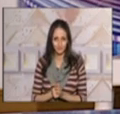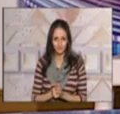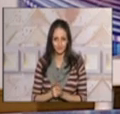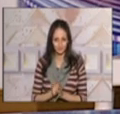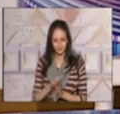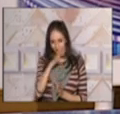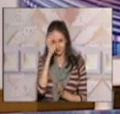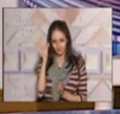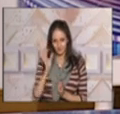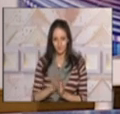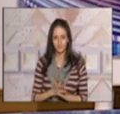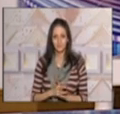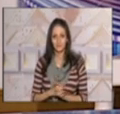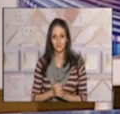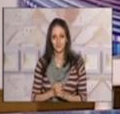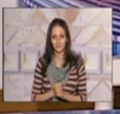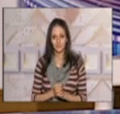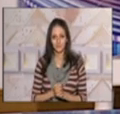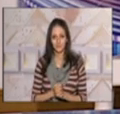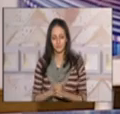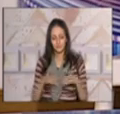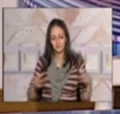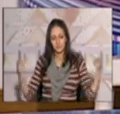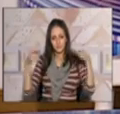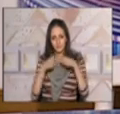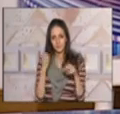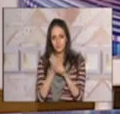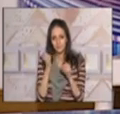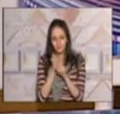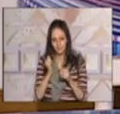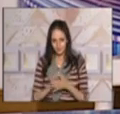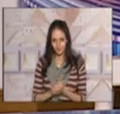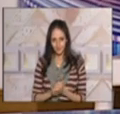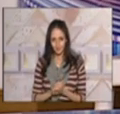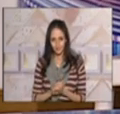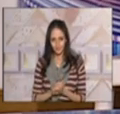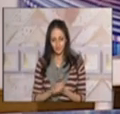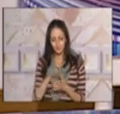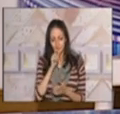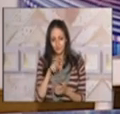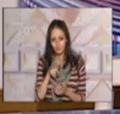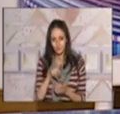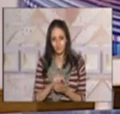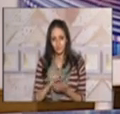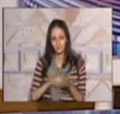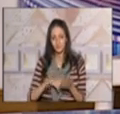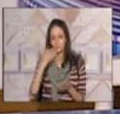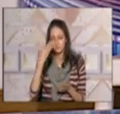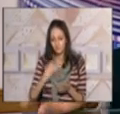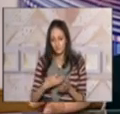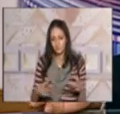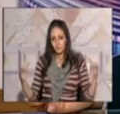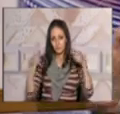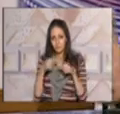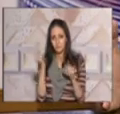فمثلا لما بنيجي نتكلم على فريق العمل، مثلا في عندنا جائزه لافضل فريق عمل، بنقول انه يشترط ان فريق العمل ده يكون